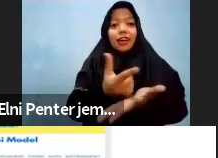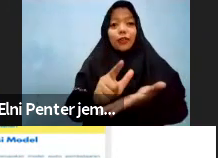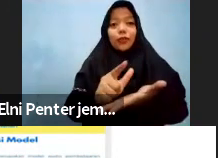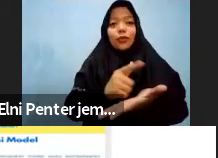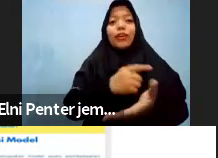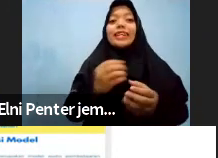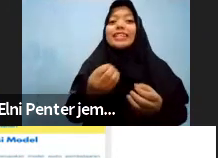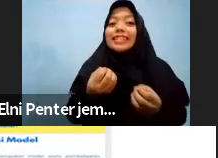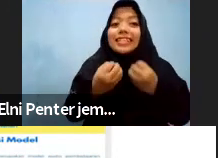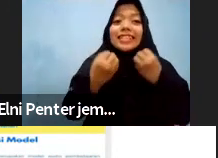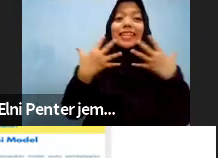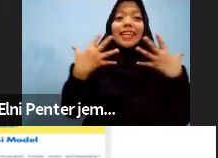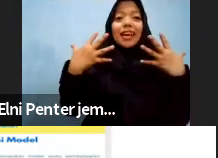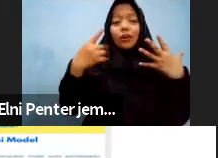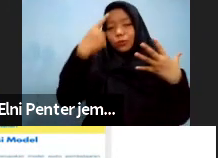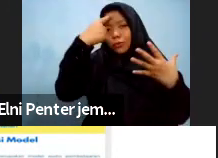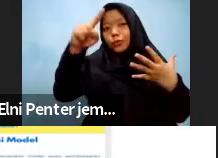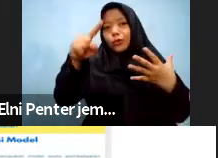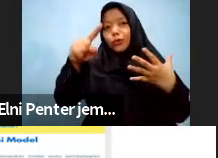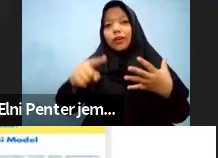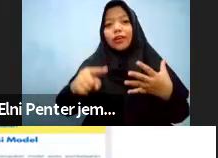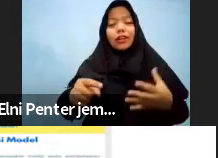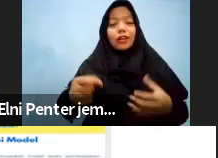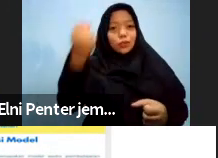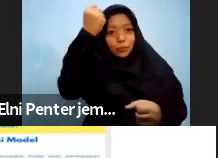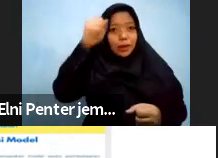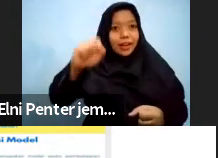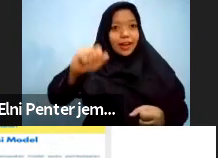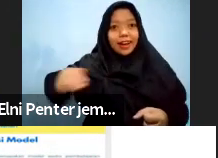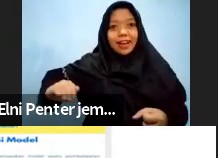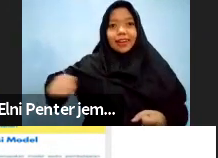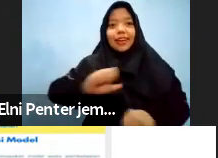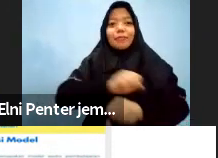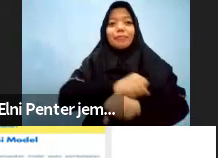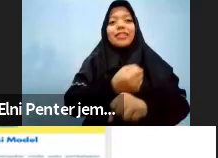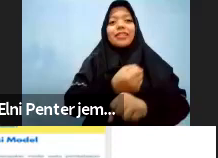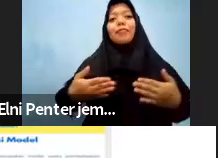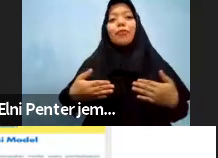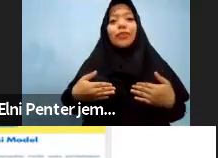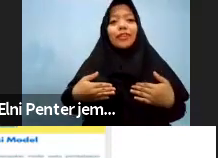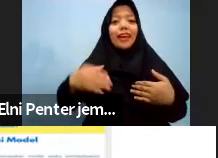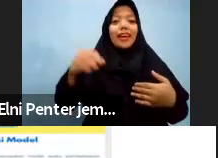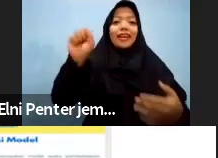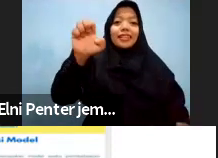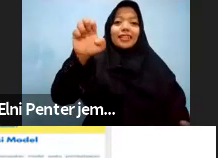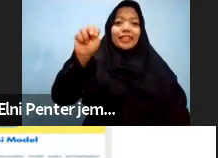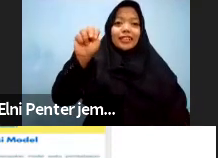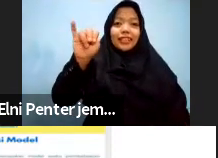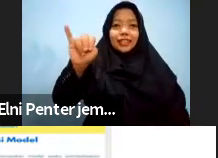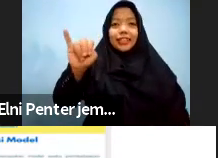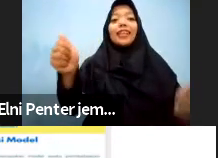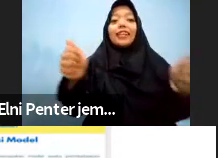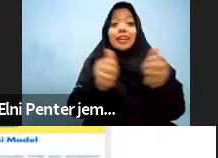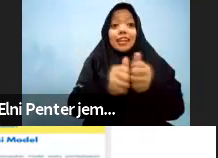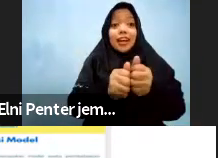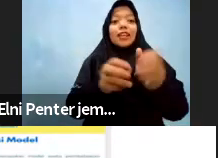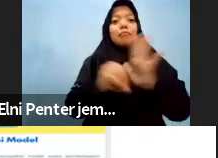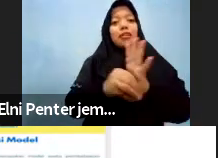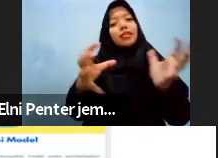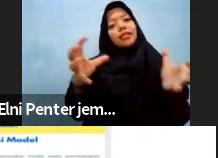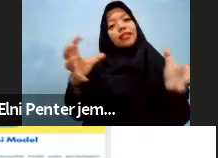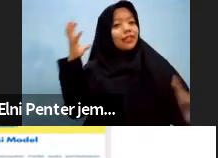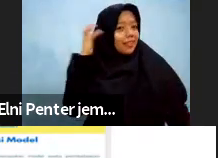audio ini untuk menumbuhkembangkan aspek seni melalui pengenalan lagu dan kemampuan fisik motorik